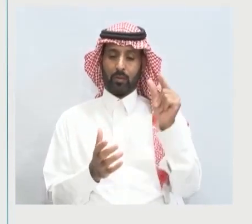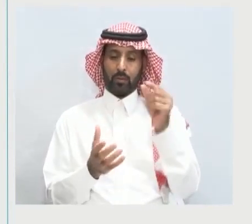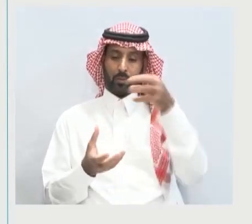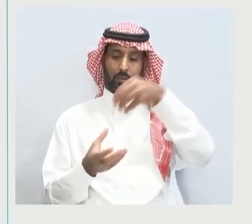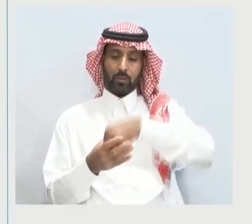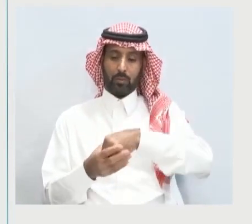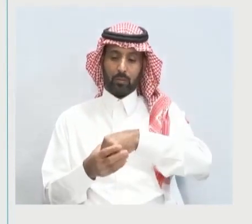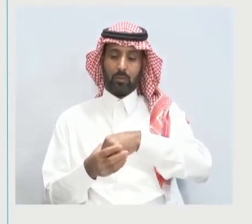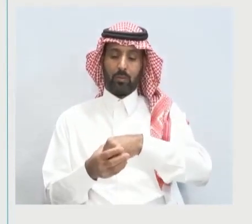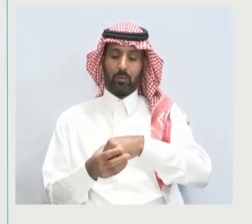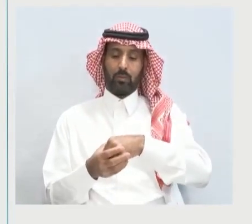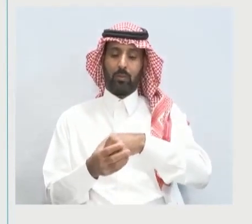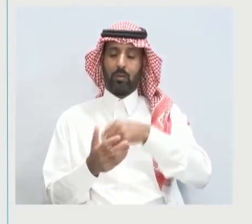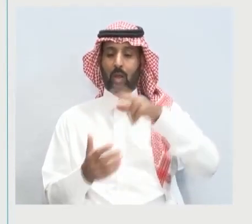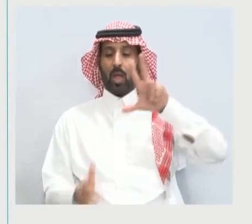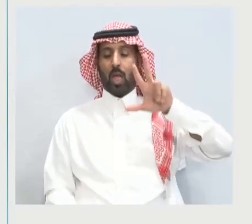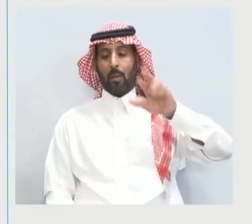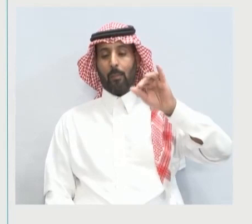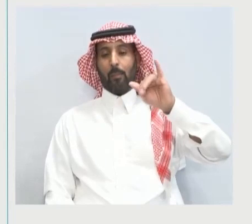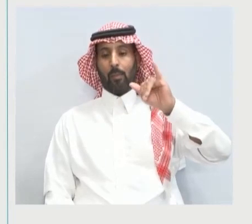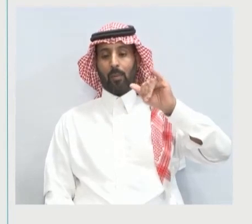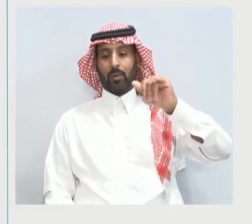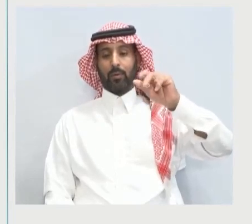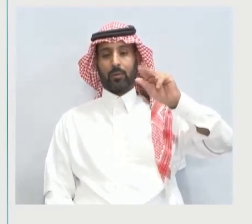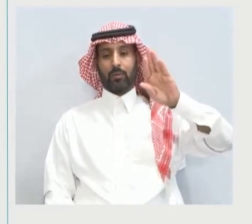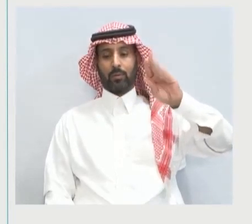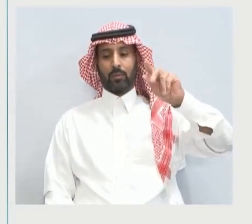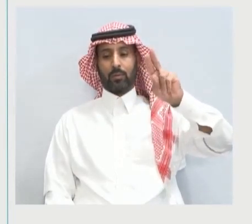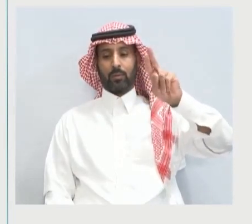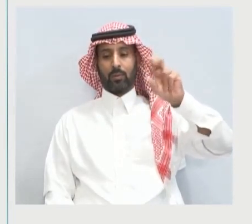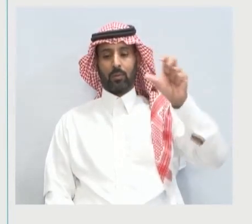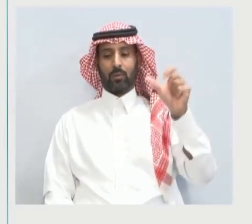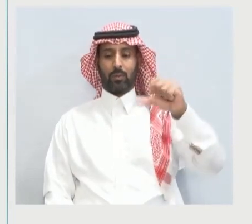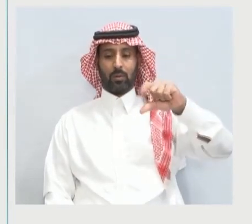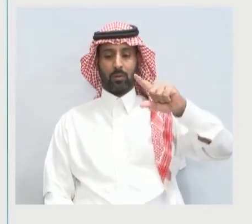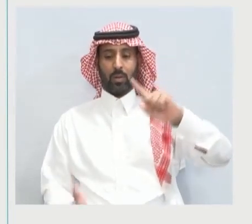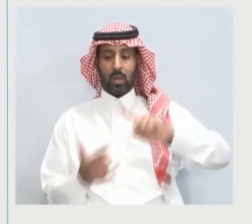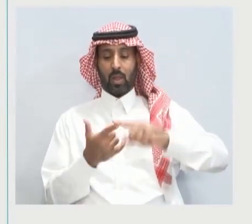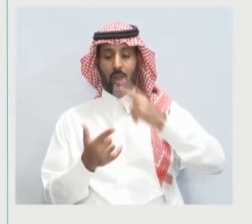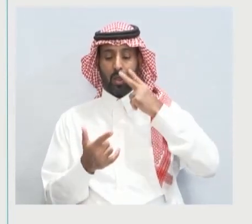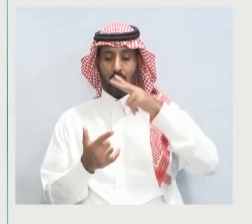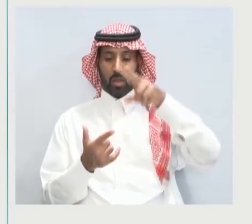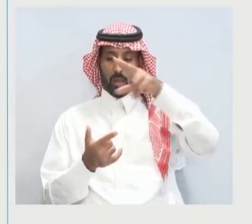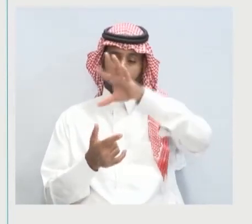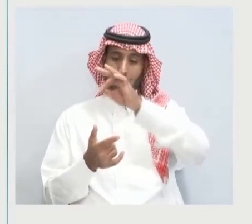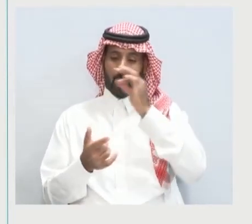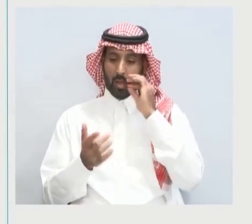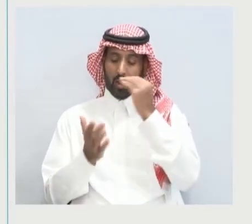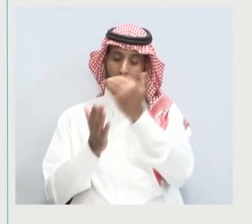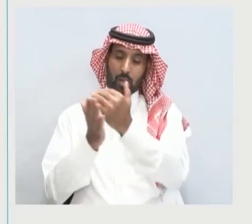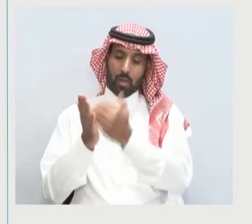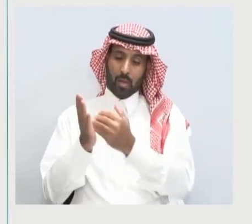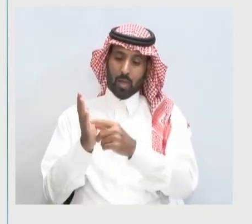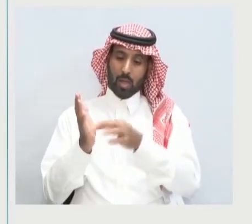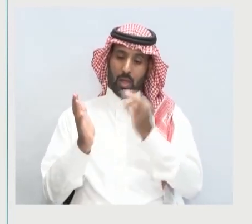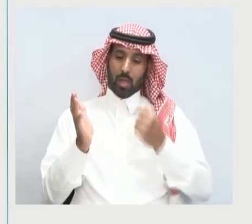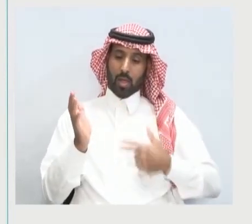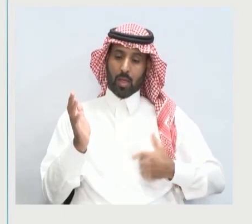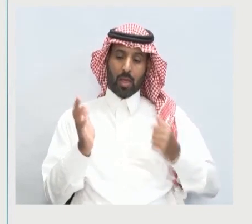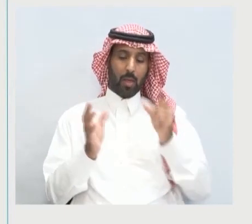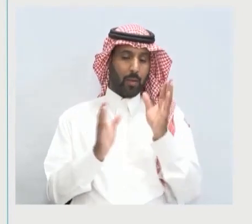في وليكن في المستندات بعد الضغط على مستندات ستظهر قائمه نختار او نكتب اسم